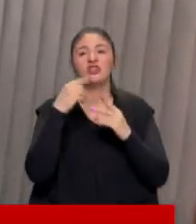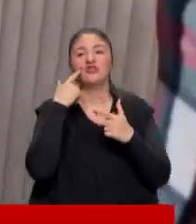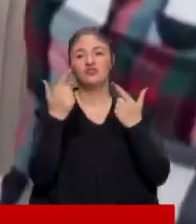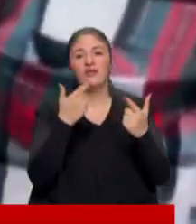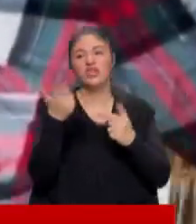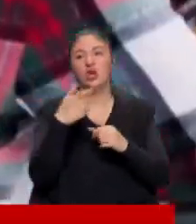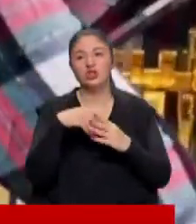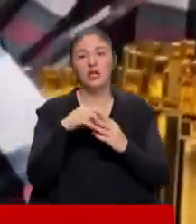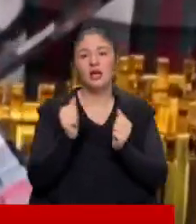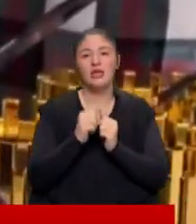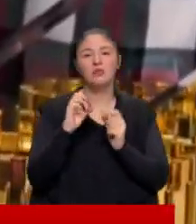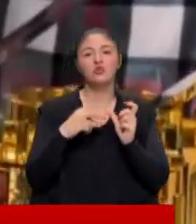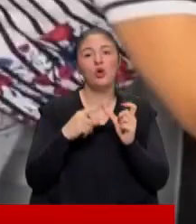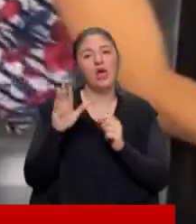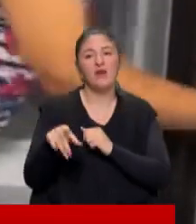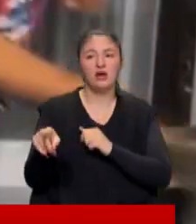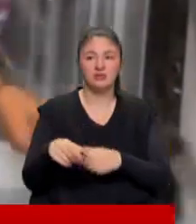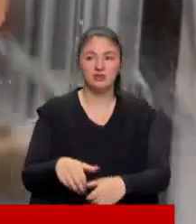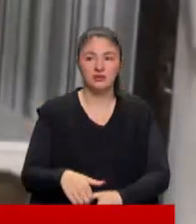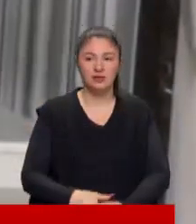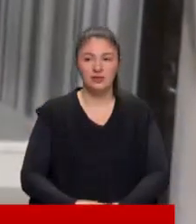her videoda yanında Şule de vardı.